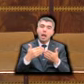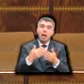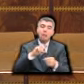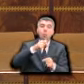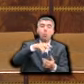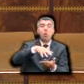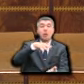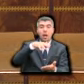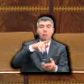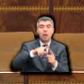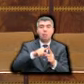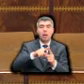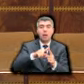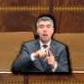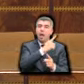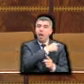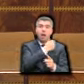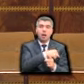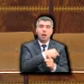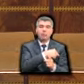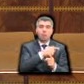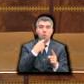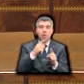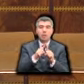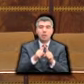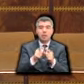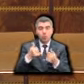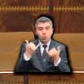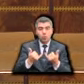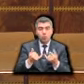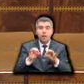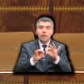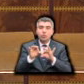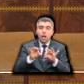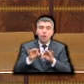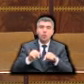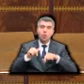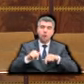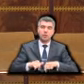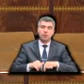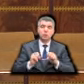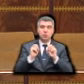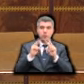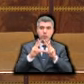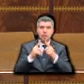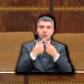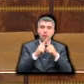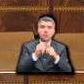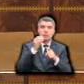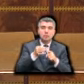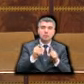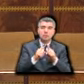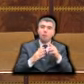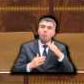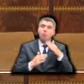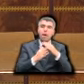البوطان، هذا حرام. اليوم كيخصكم تاخذوا إجراءات سيد الوزير، حنا متأكدين بأنكم عندكم الإرادة، خصها يجب أن